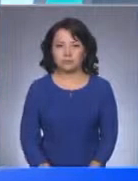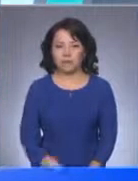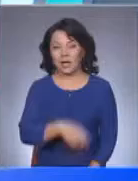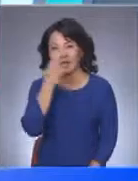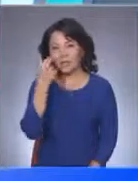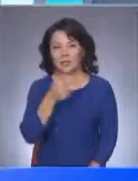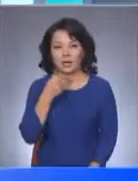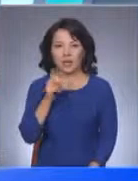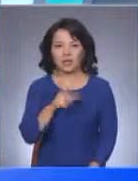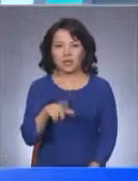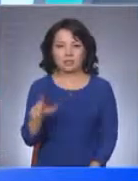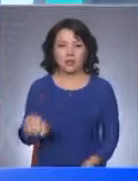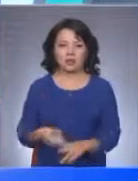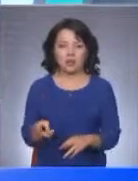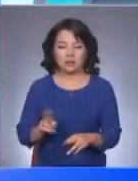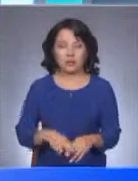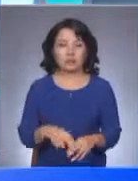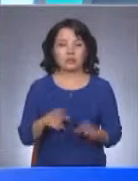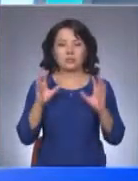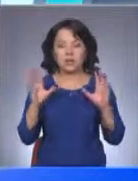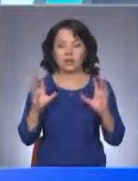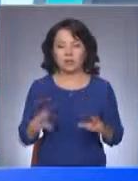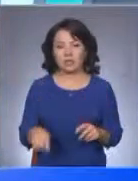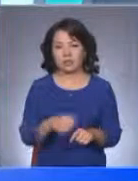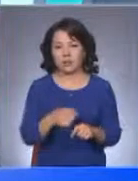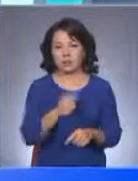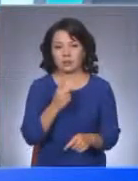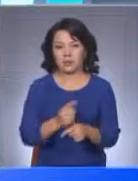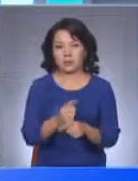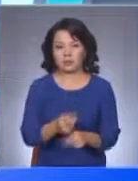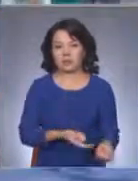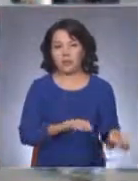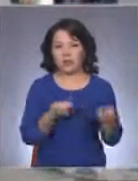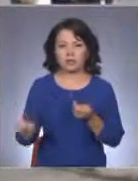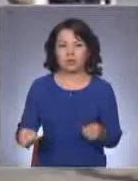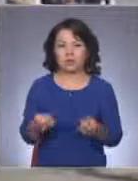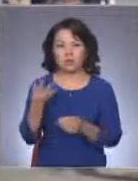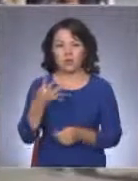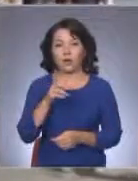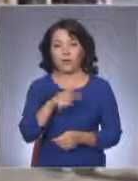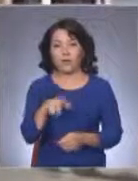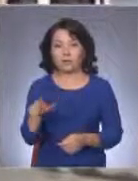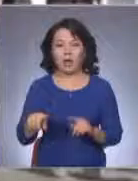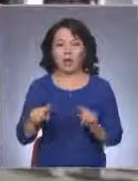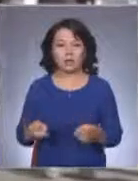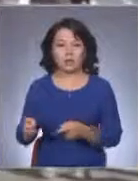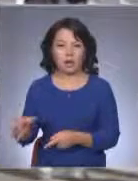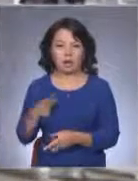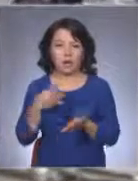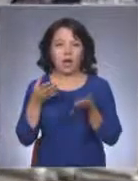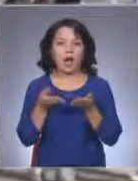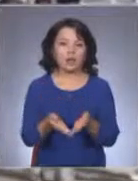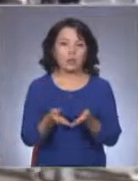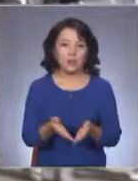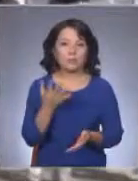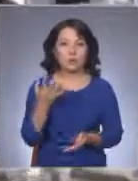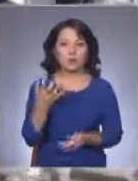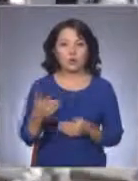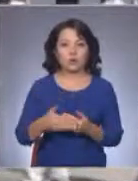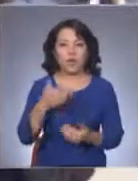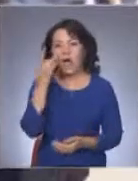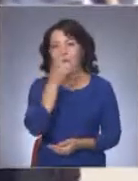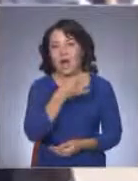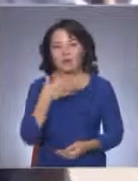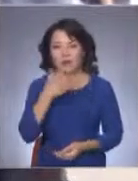Италияда мигранттарды заңсыз тасымалдаумен айналысқан 4 адам қамауға алынды. Полиция оларды қайықпен 500-ге жуық